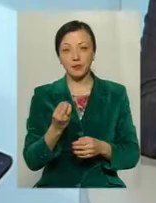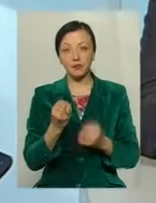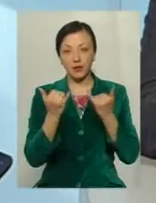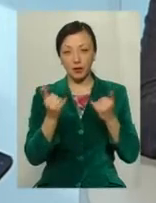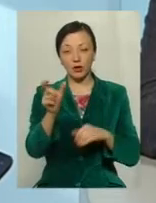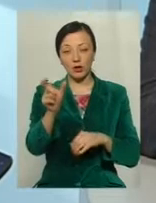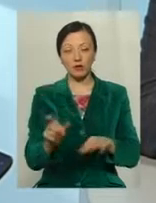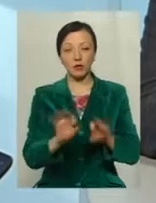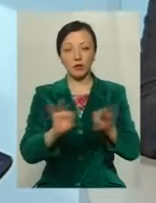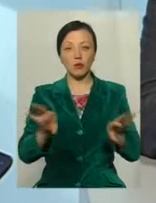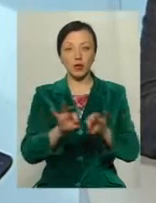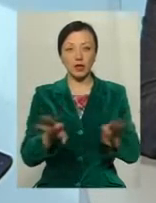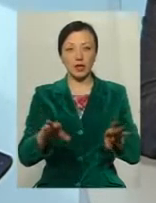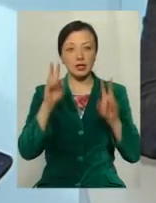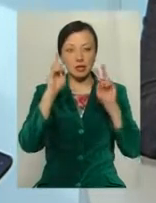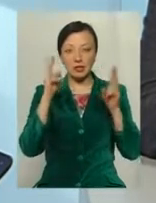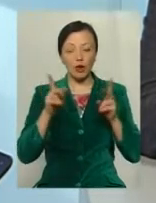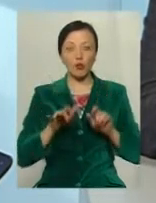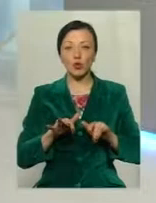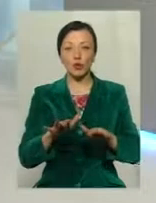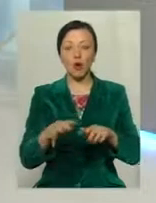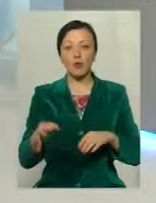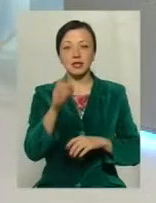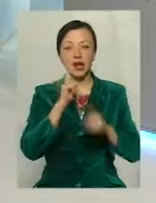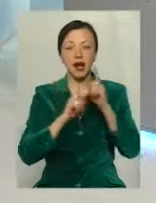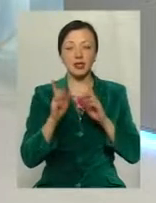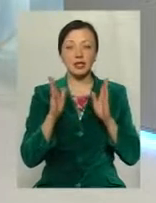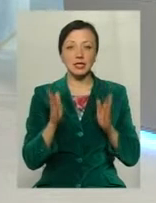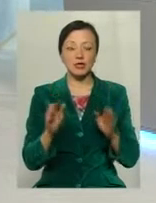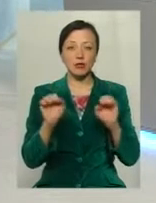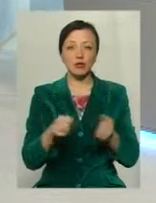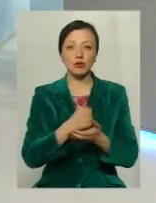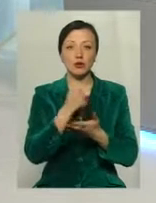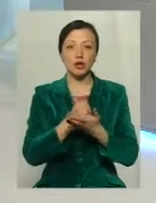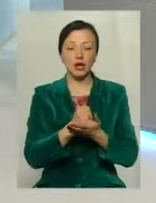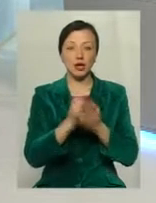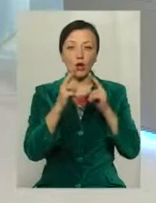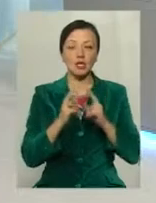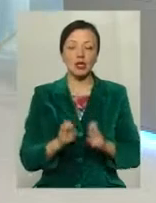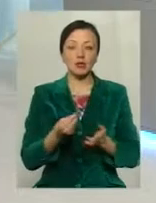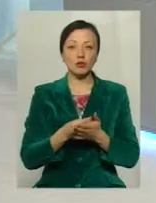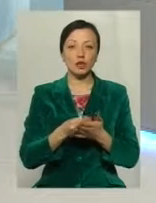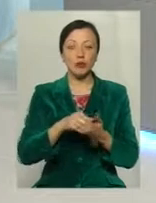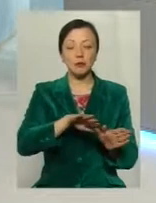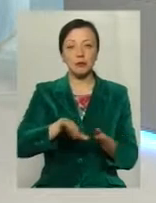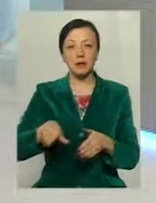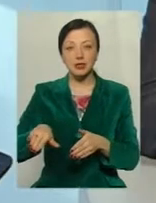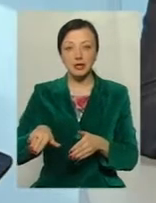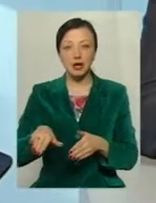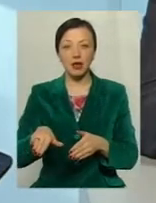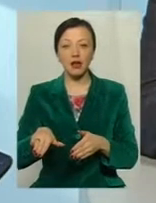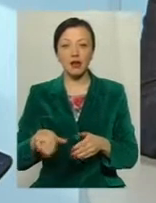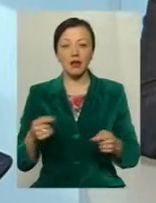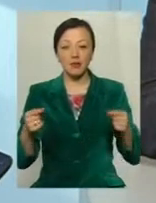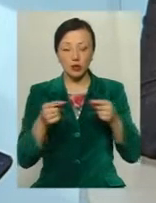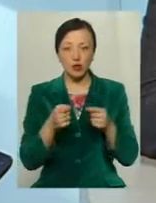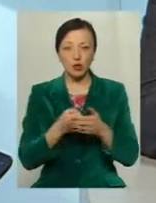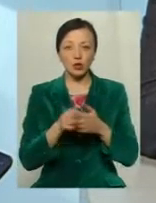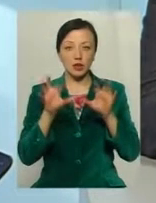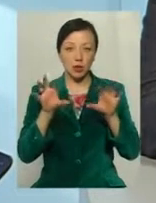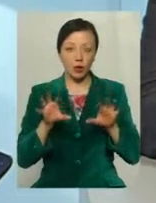де звучали, ну я б м'яко говоря, скажімо, критичні виступи, все. Не дивлячись на зауваження, все одно вони залишилися в